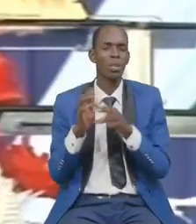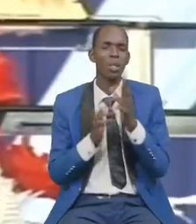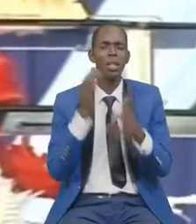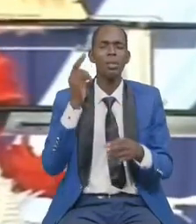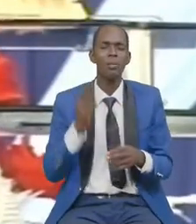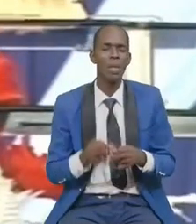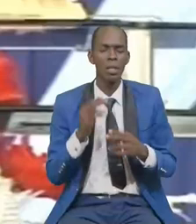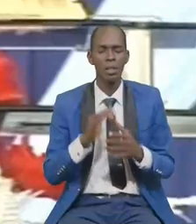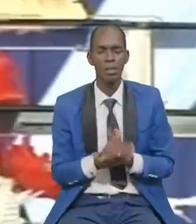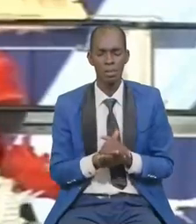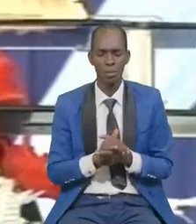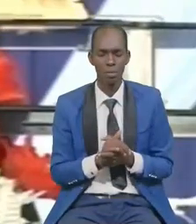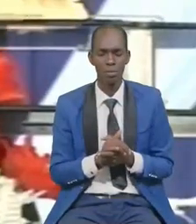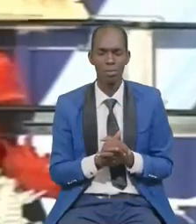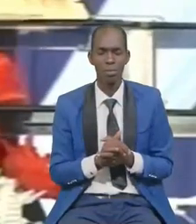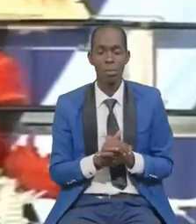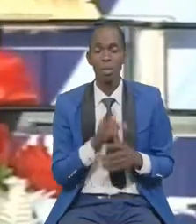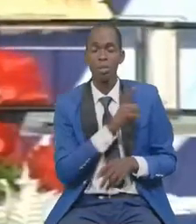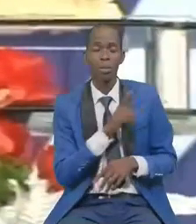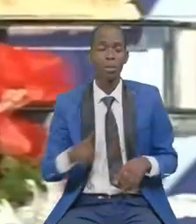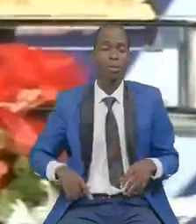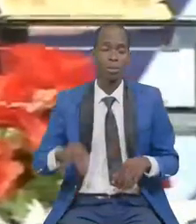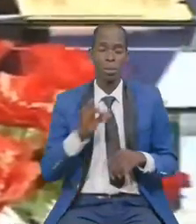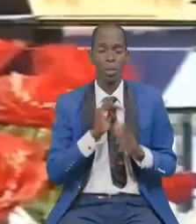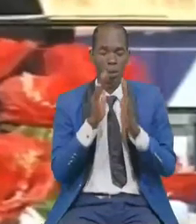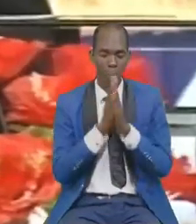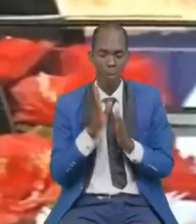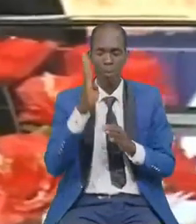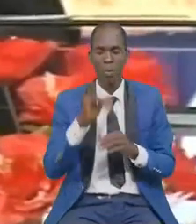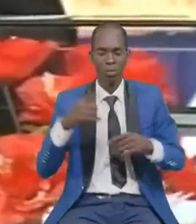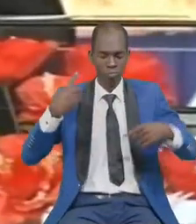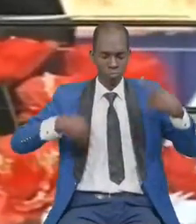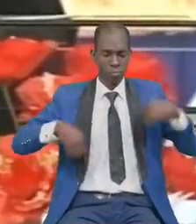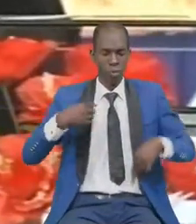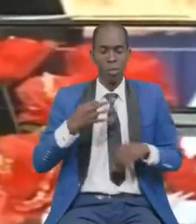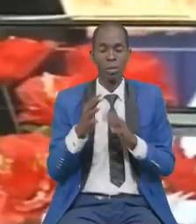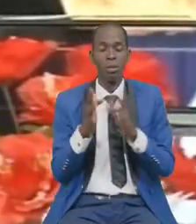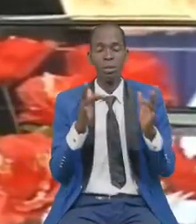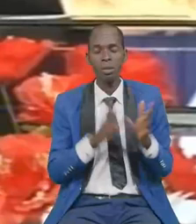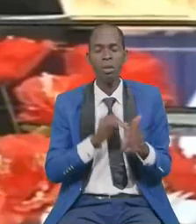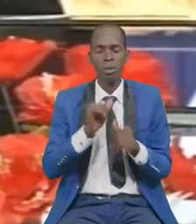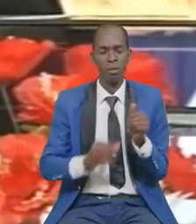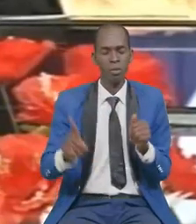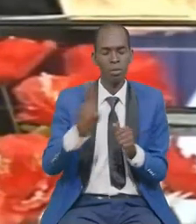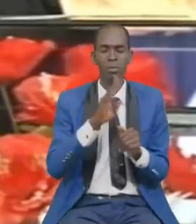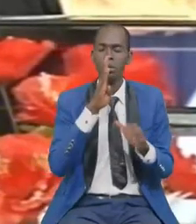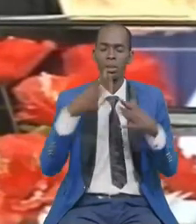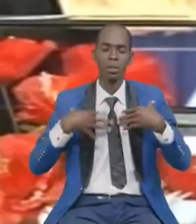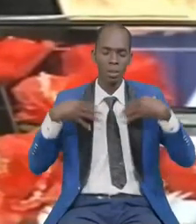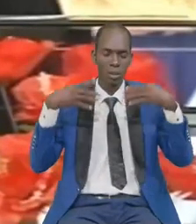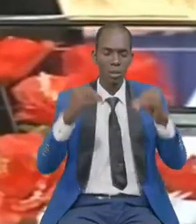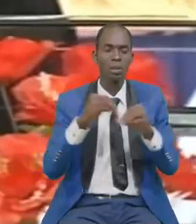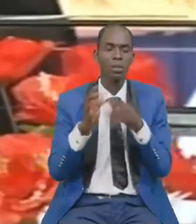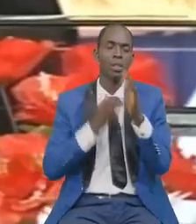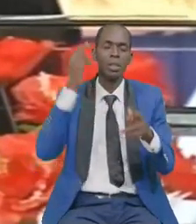Jésus. Seigneur, je prie, par les maîtrises de Jésus, que chacun soit guéri au nom de